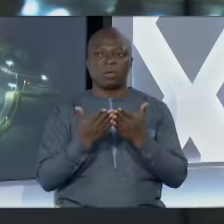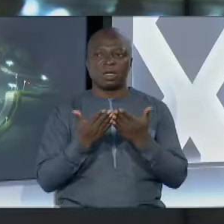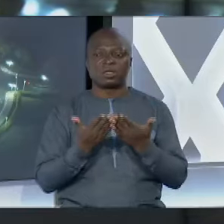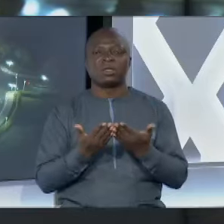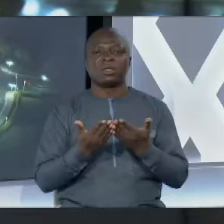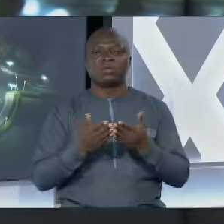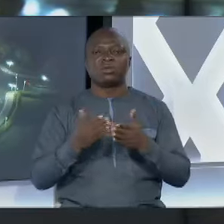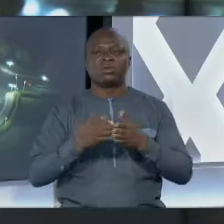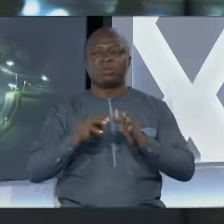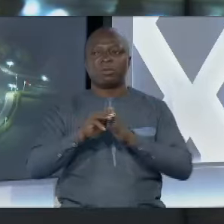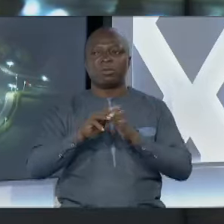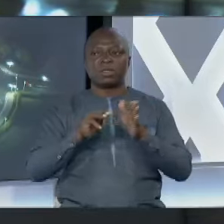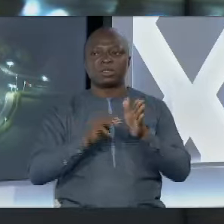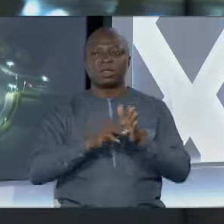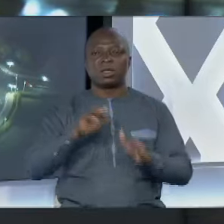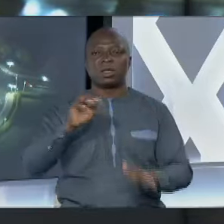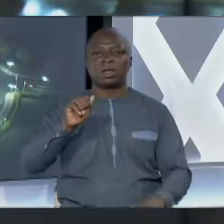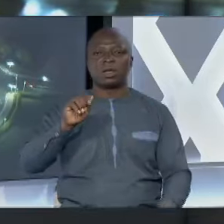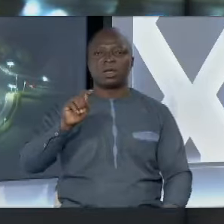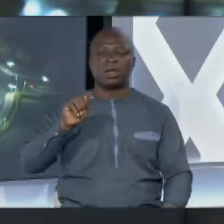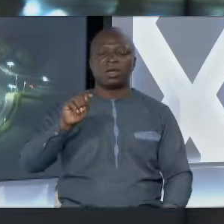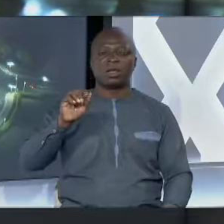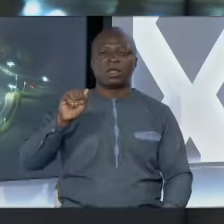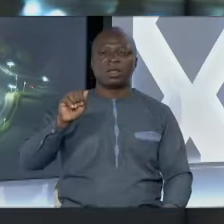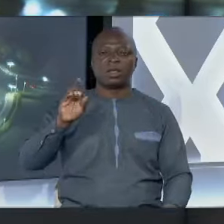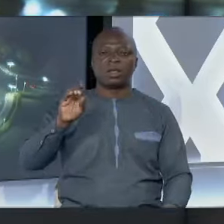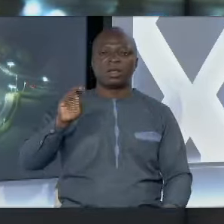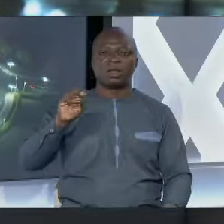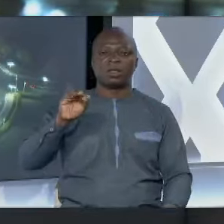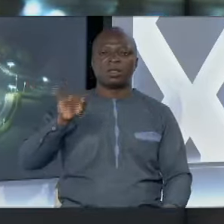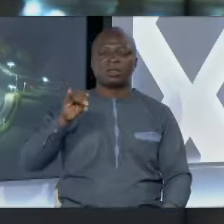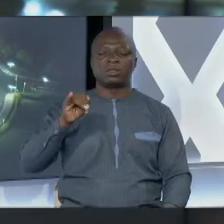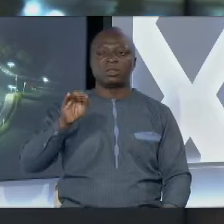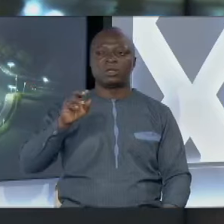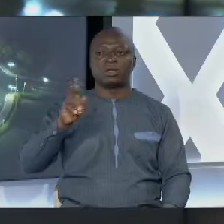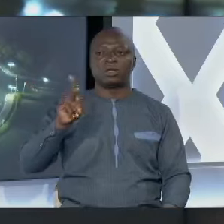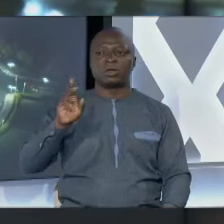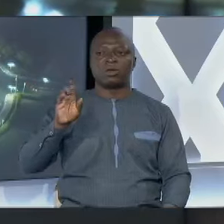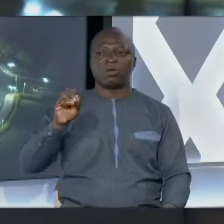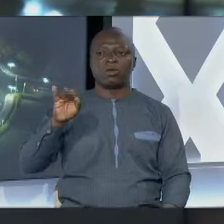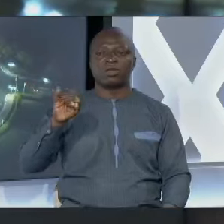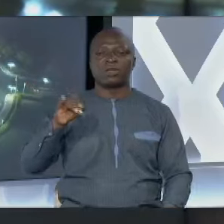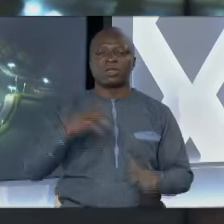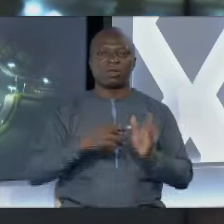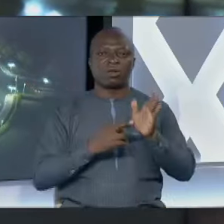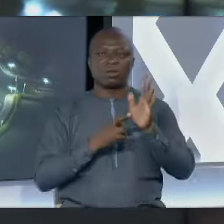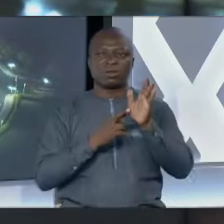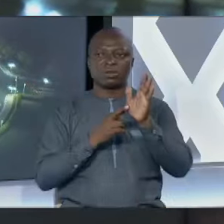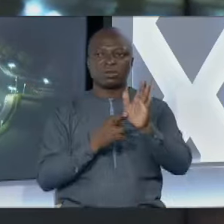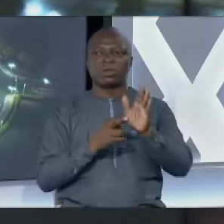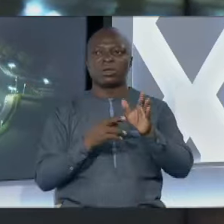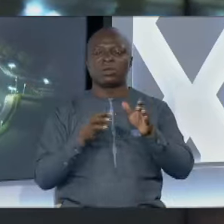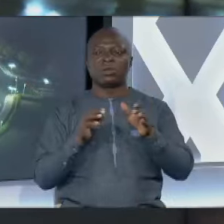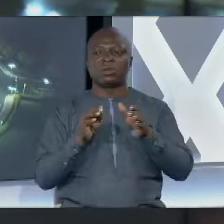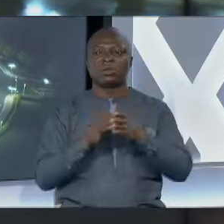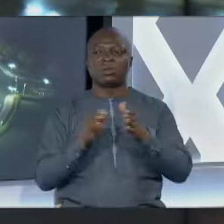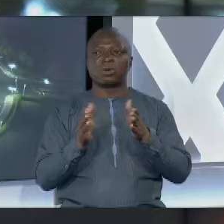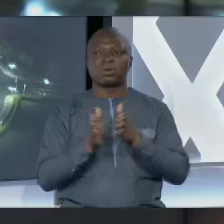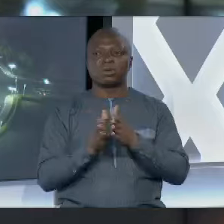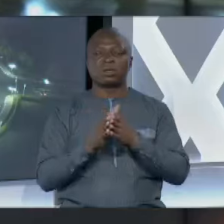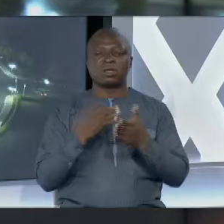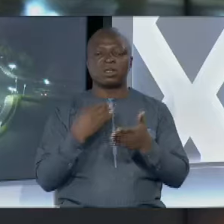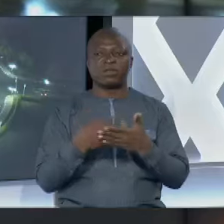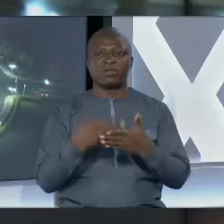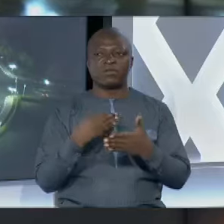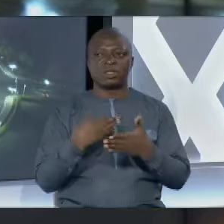magistrat Atandi Kofi Christ-Roy. Le livre est intitulé « Référentiel de counseling des